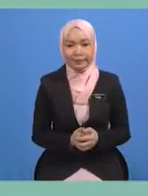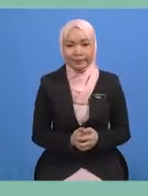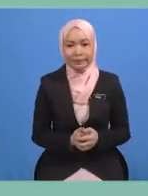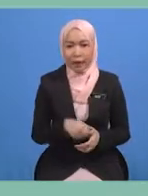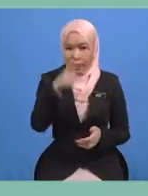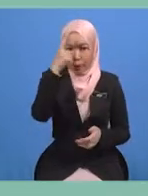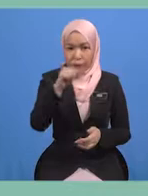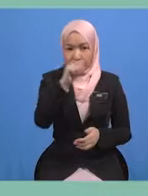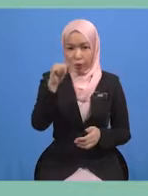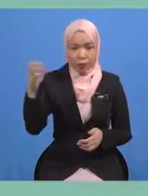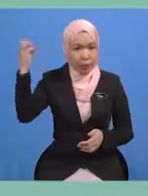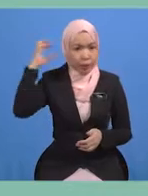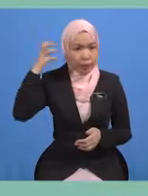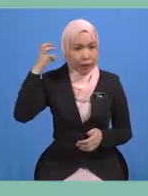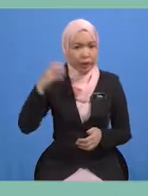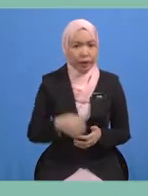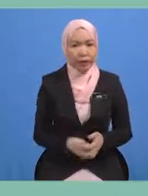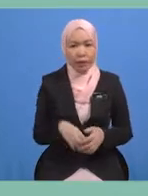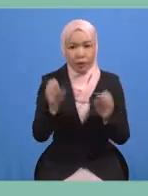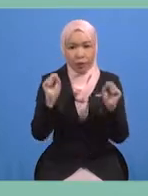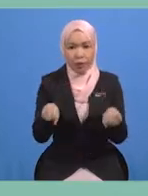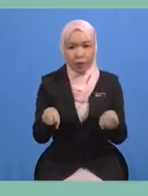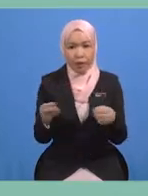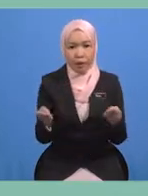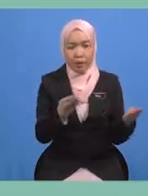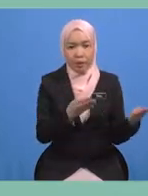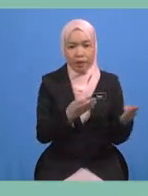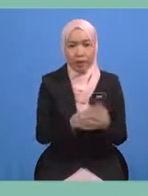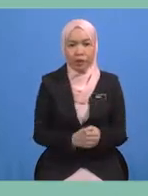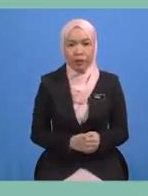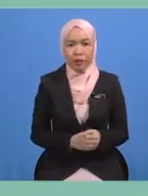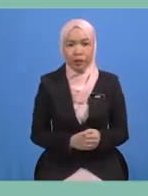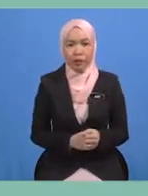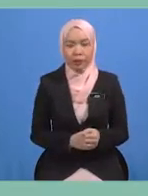Bagi gelombang radio, boleh membawa maklumat.